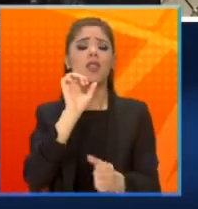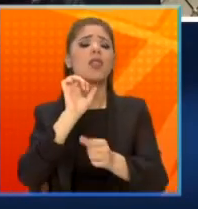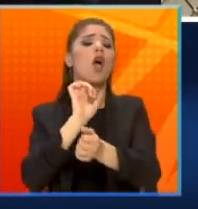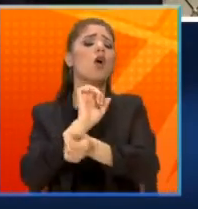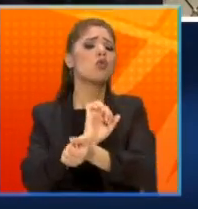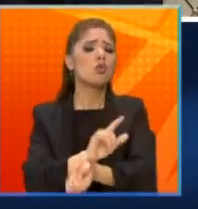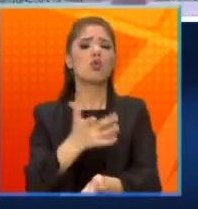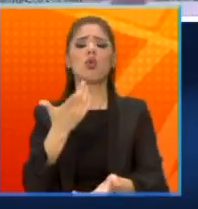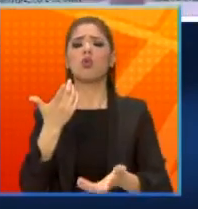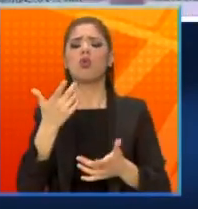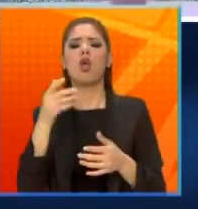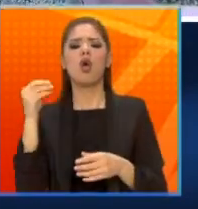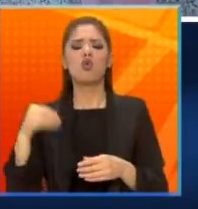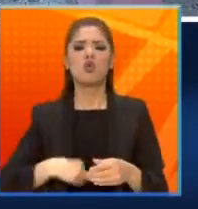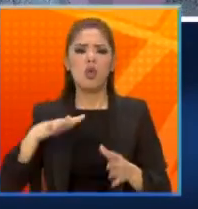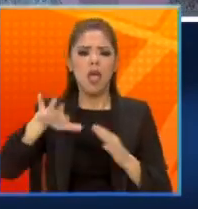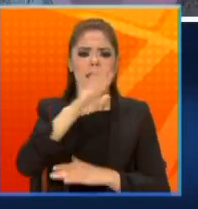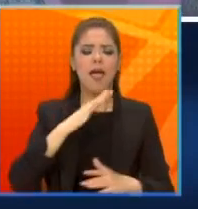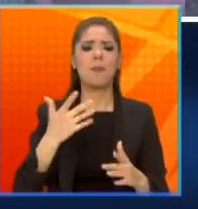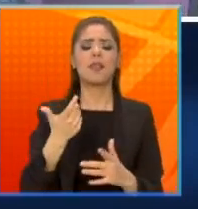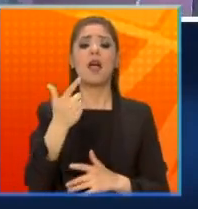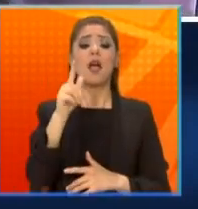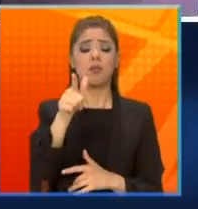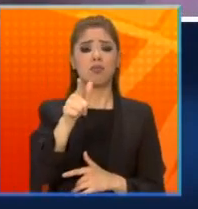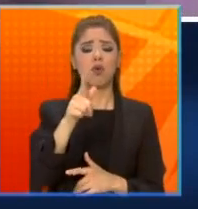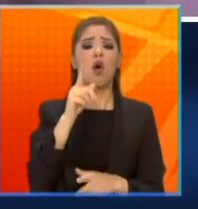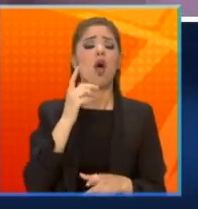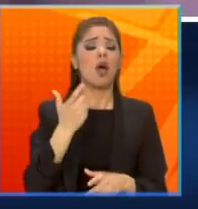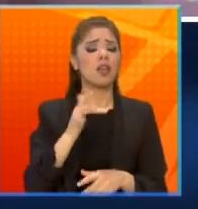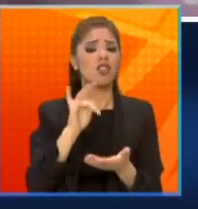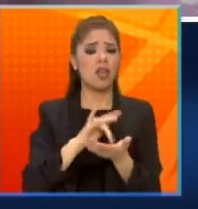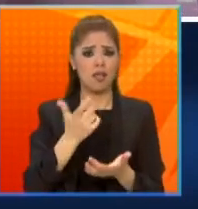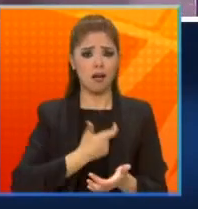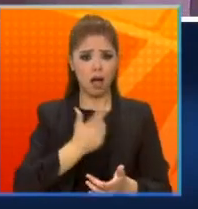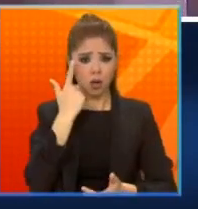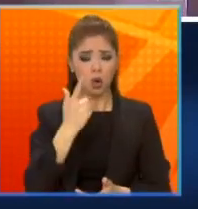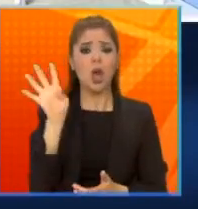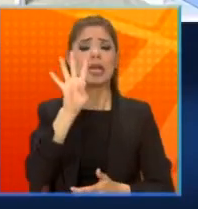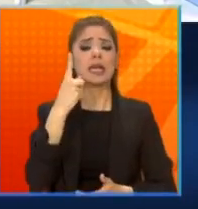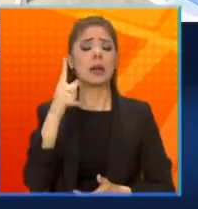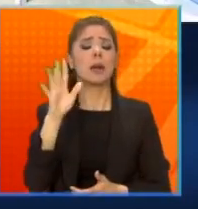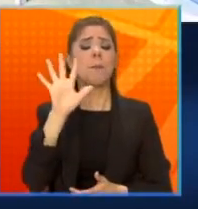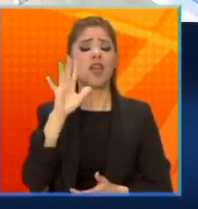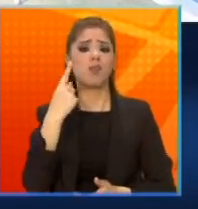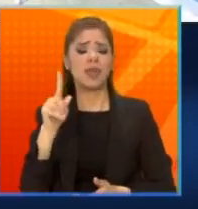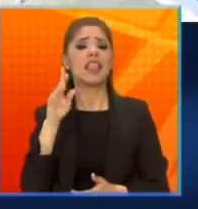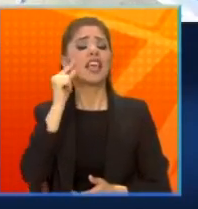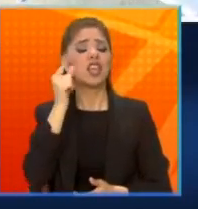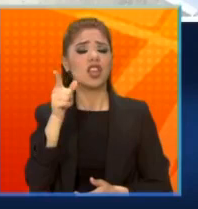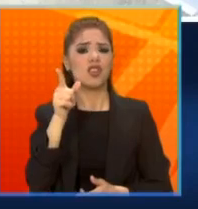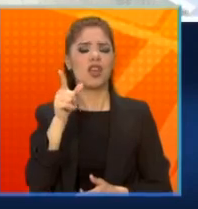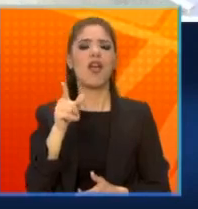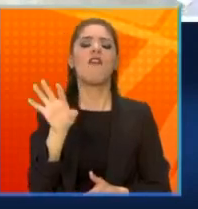itibariyle bakımlı bir kalabalık düzenlemeleri kapsamında yaklaşık 45 bin kişi bundan yararlanıyor açık